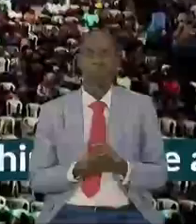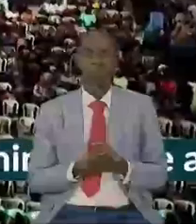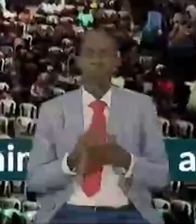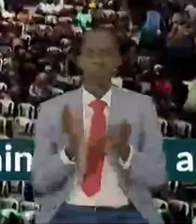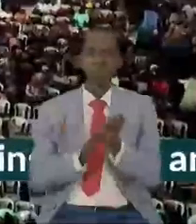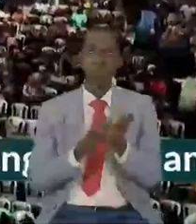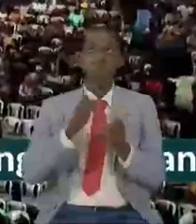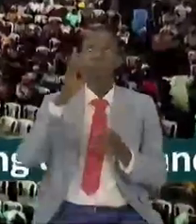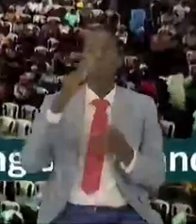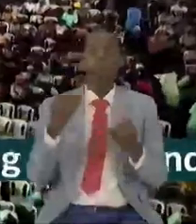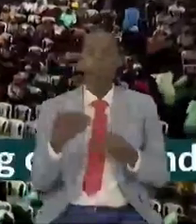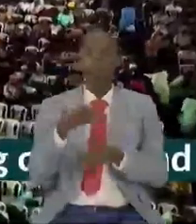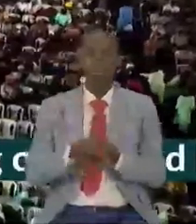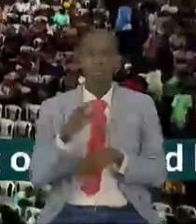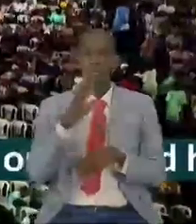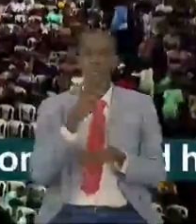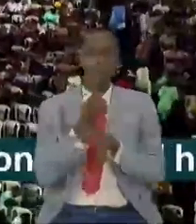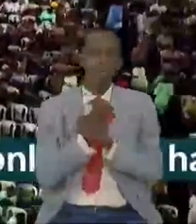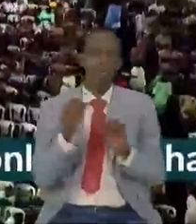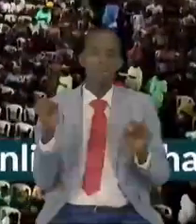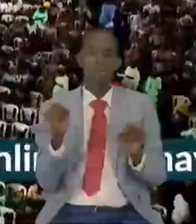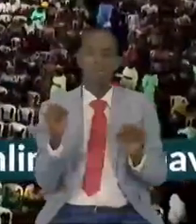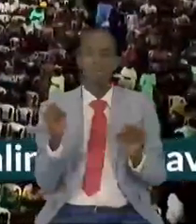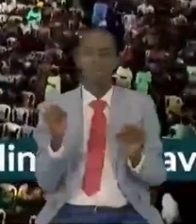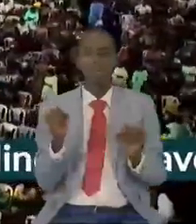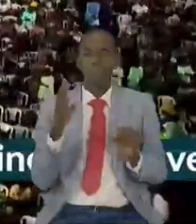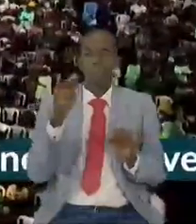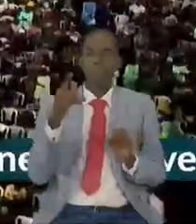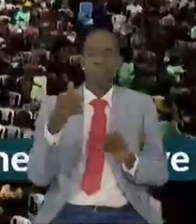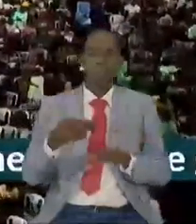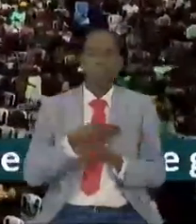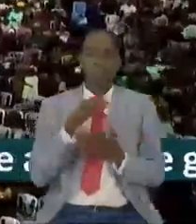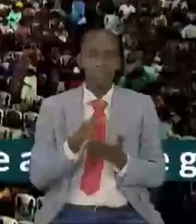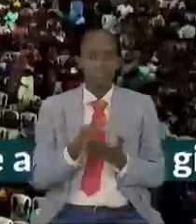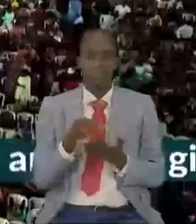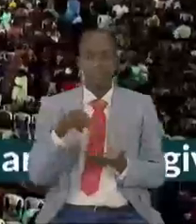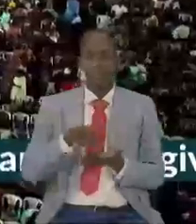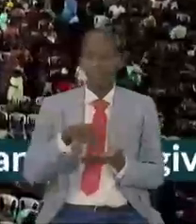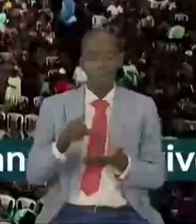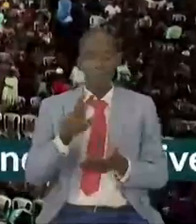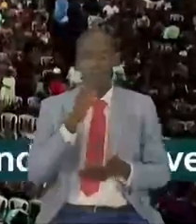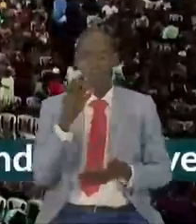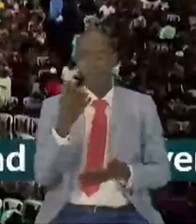Gloire à Dieu ce soir, tu es racheté. Par l'agneau, toujours debout.